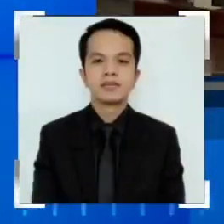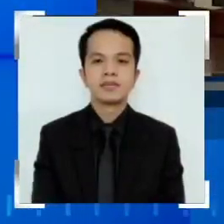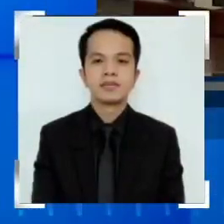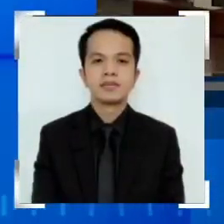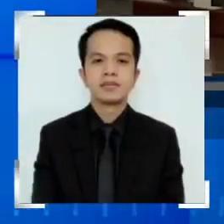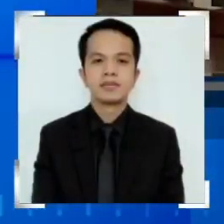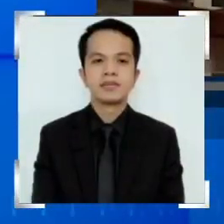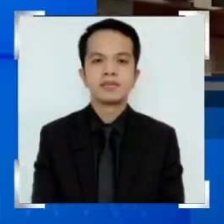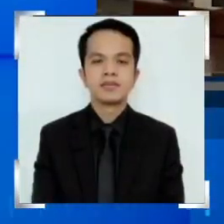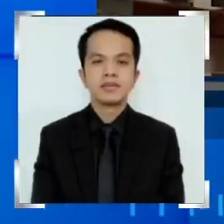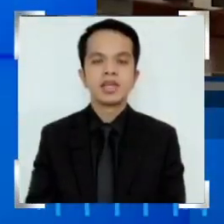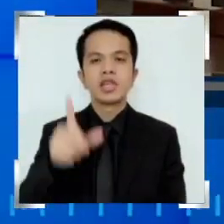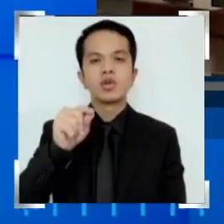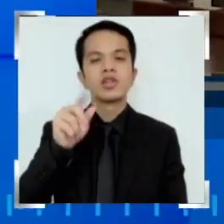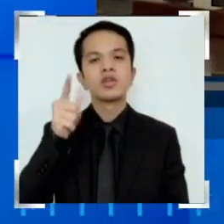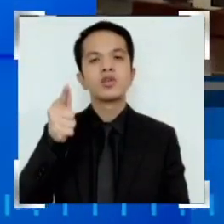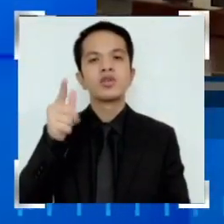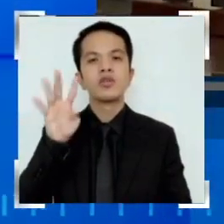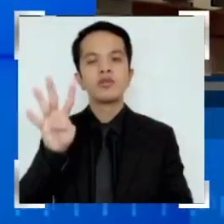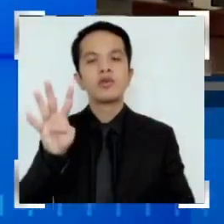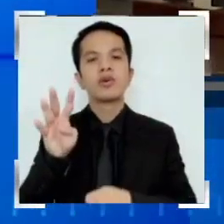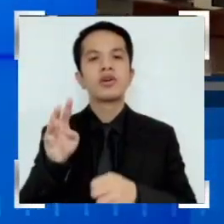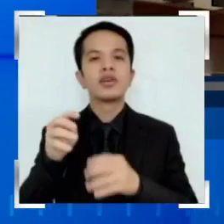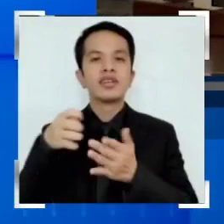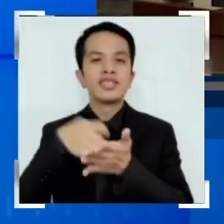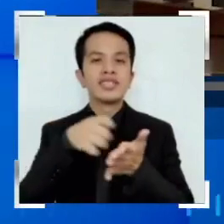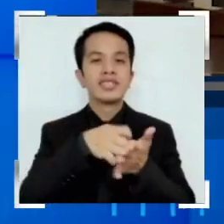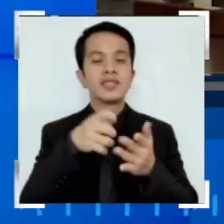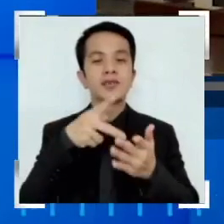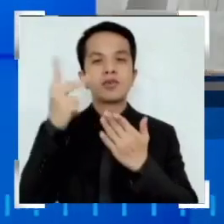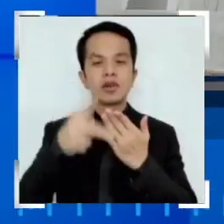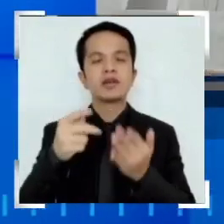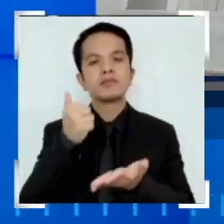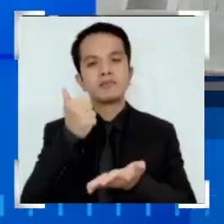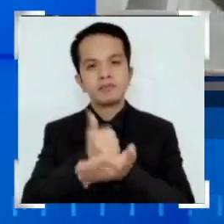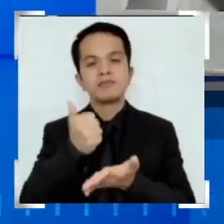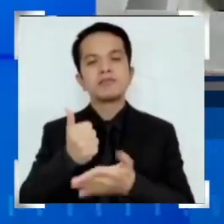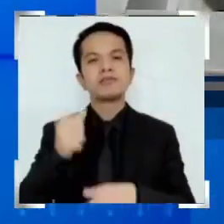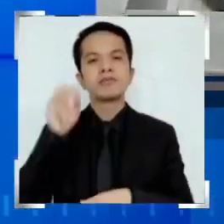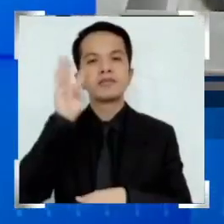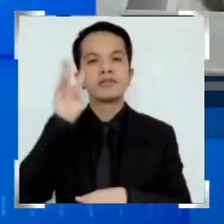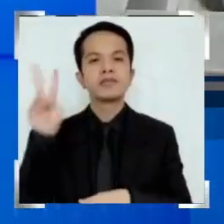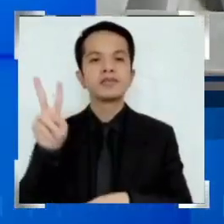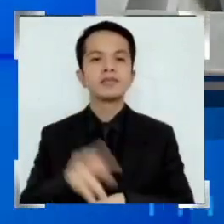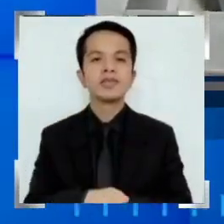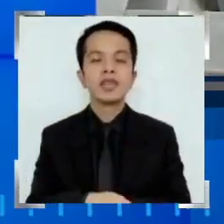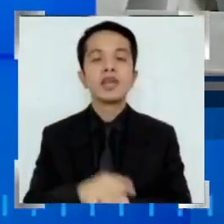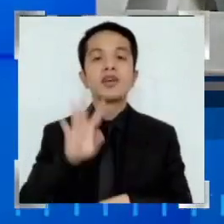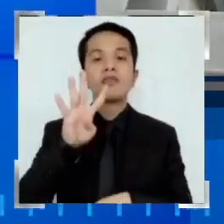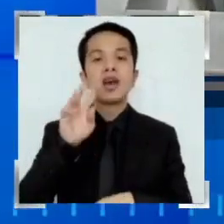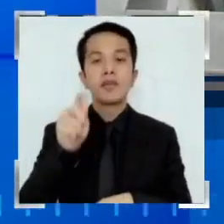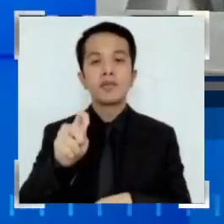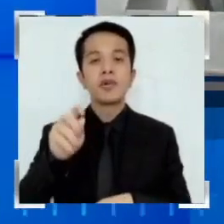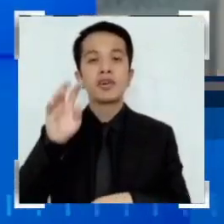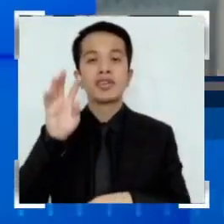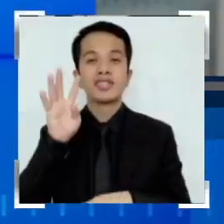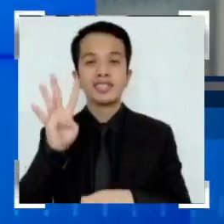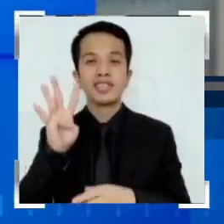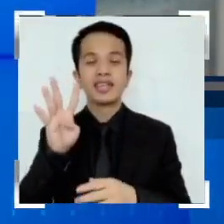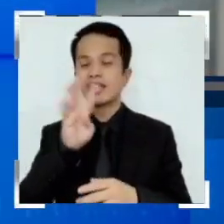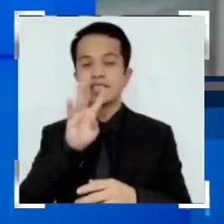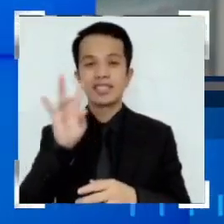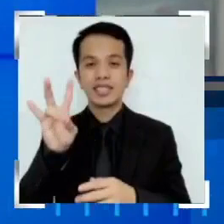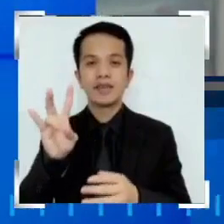2024 National Expenditure Program, aprubado na ni Pangulong Bongbong Marcos. 5.768 trillion pesos ang proposed